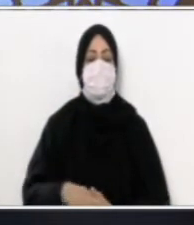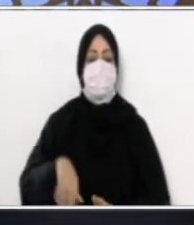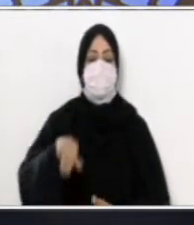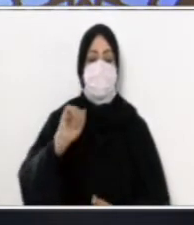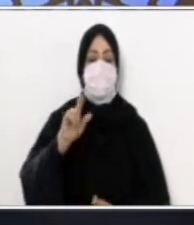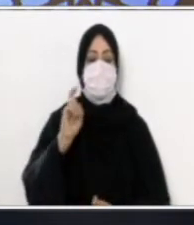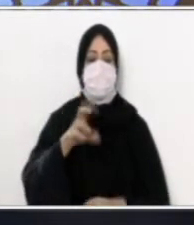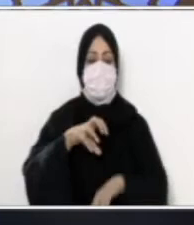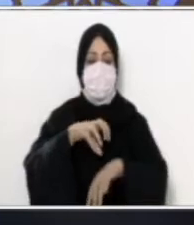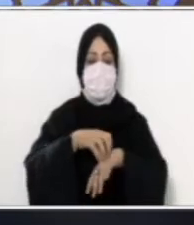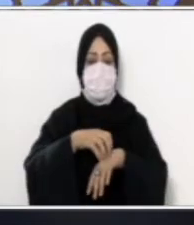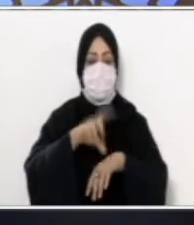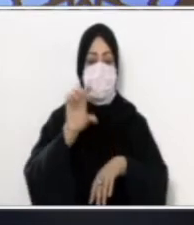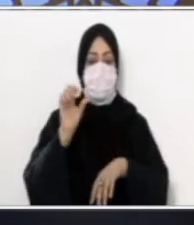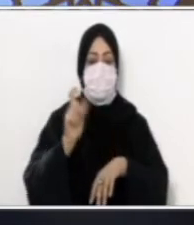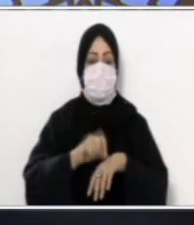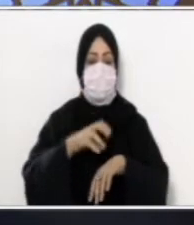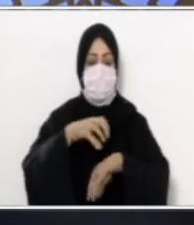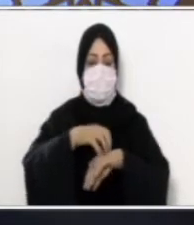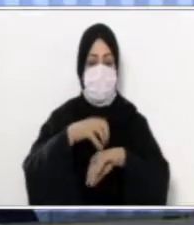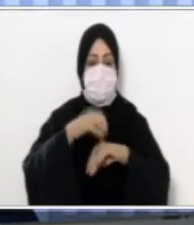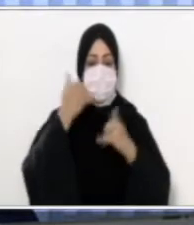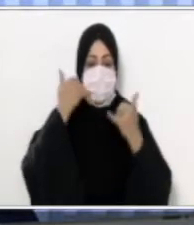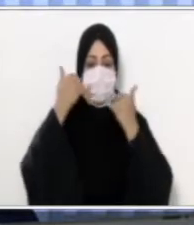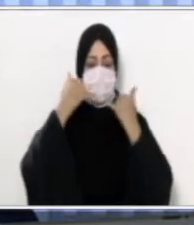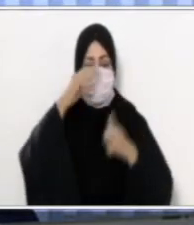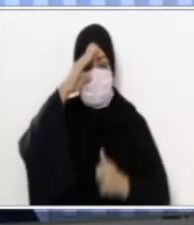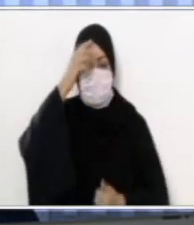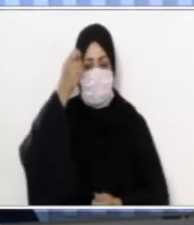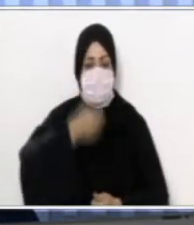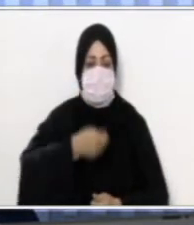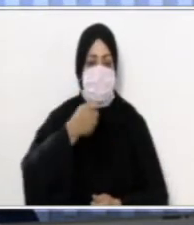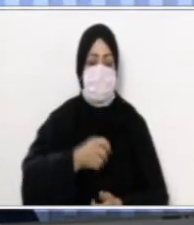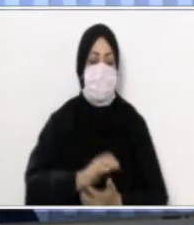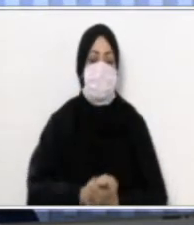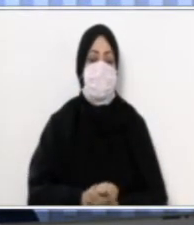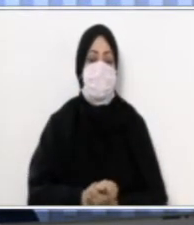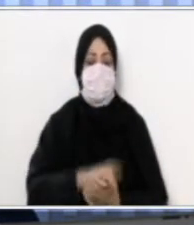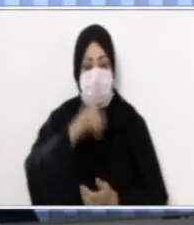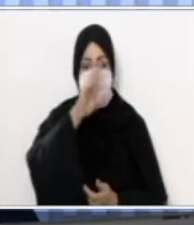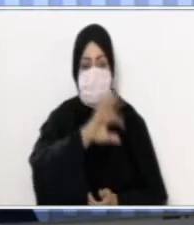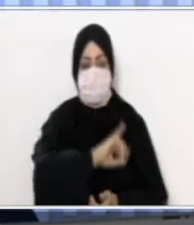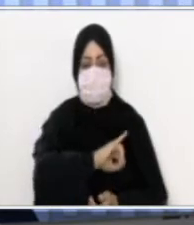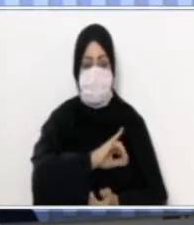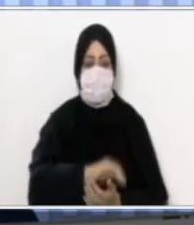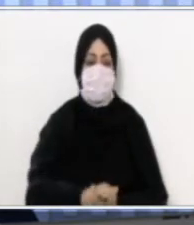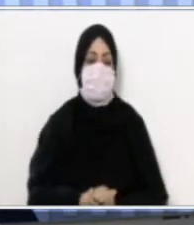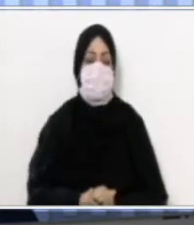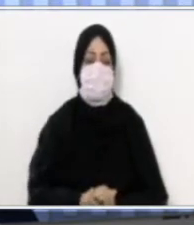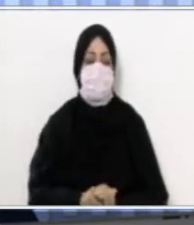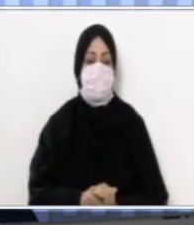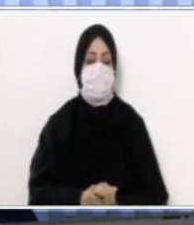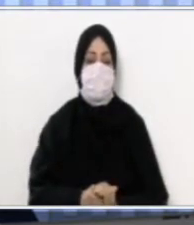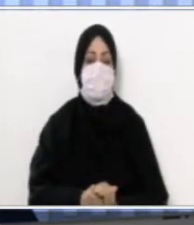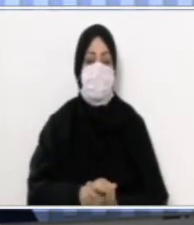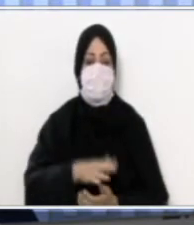السلام عليكم. وعليكم السلام ورحمة الله. يا عبد الرحمن كل سنة طيب إن شاء الله. الله يبارك فيك أخ مبروك، كل عام وأنتم